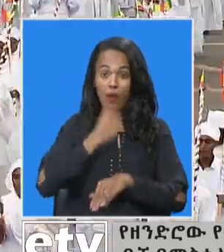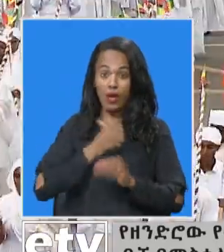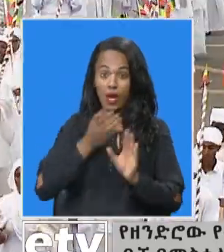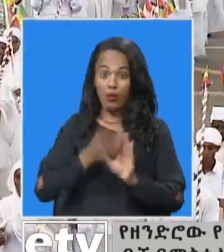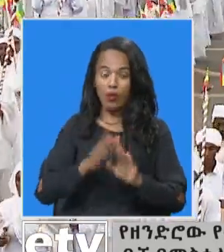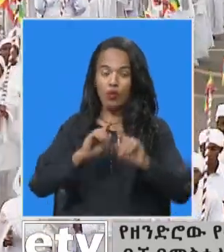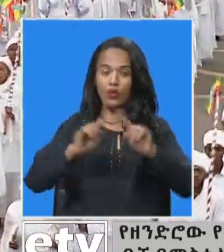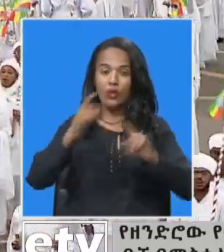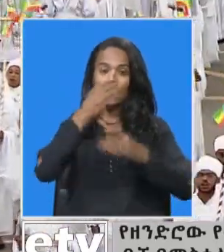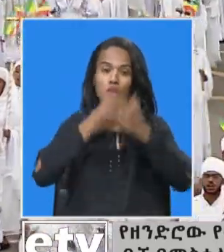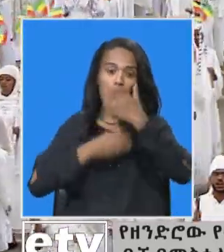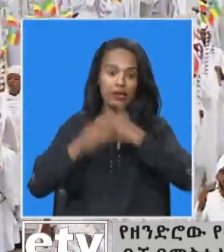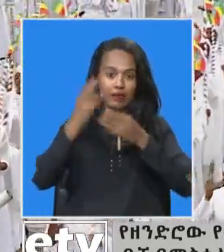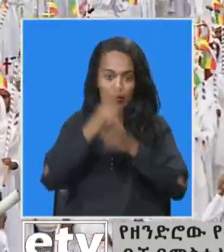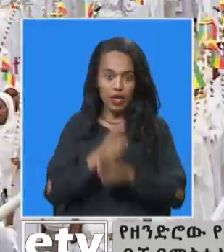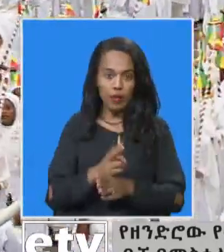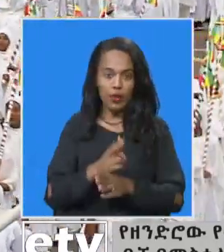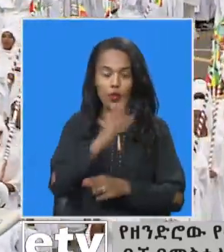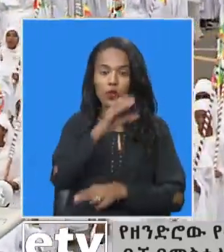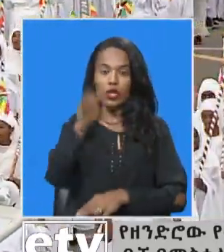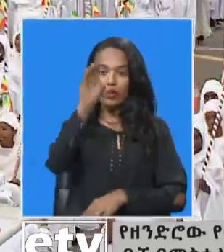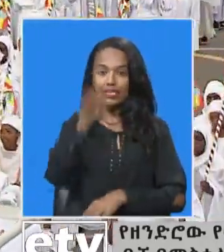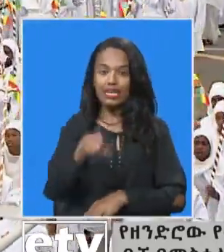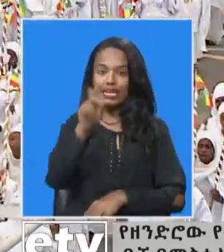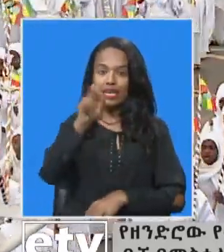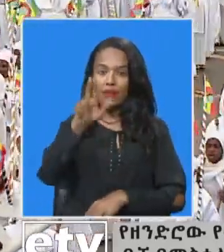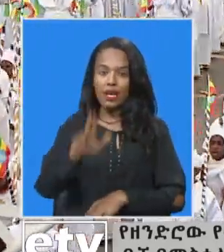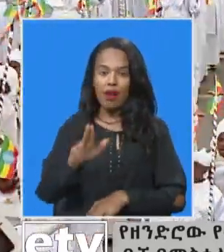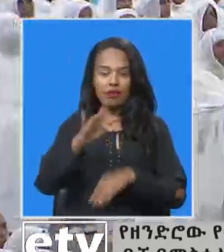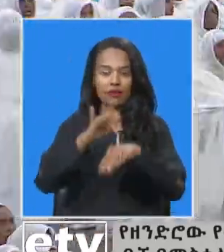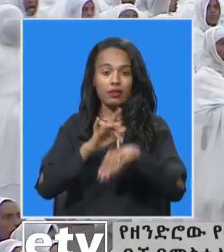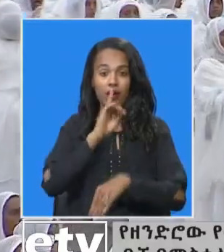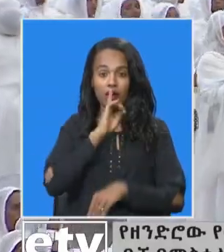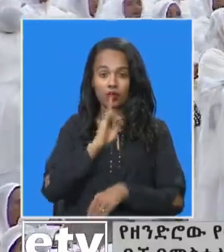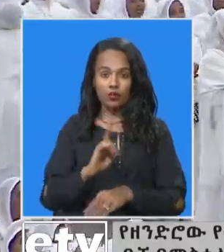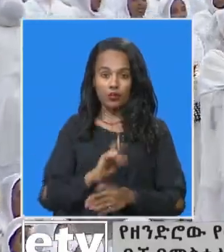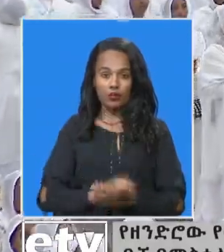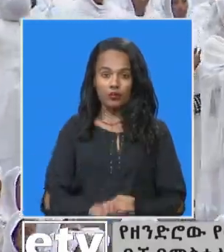ዘንድ በልዩ ድምቀት የሚከበረው የመስቀል ደመራ በዓል ተጠቃሹ ነው።